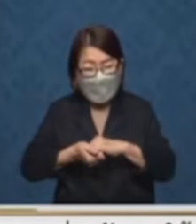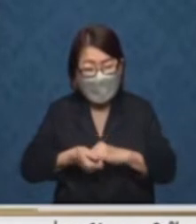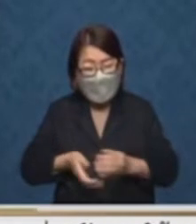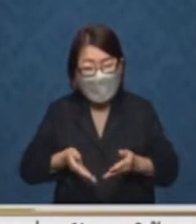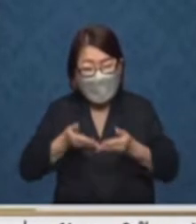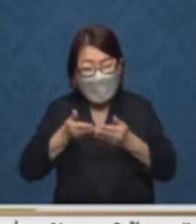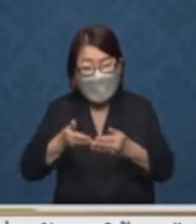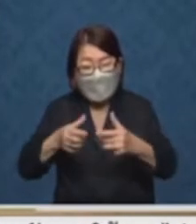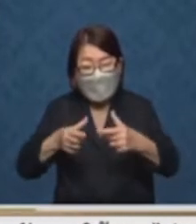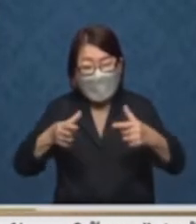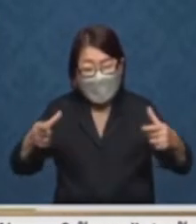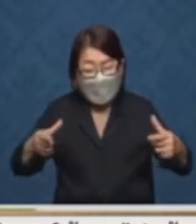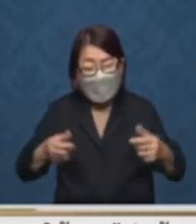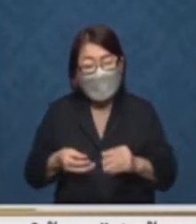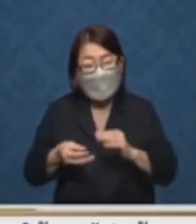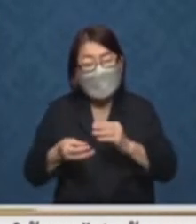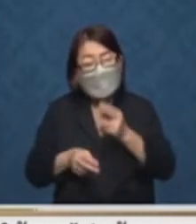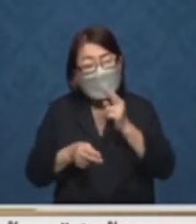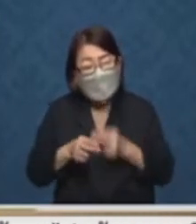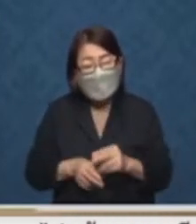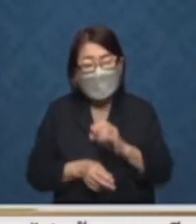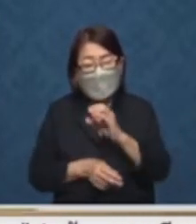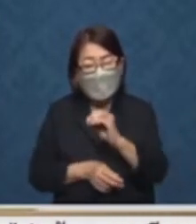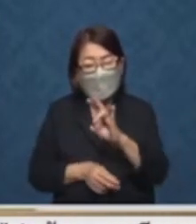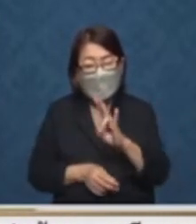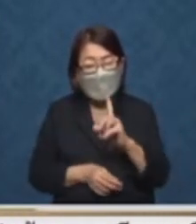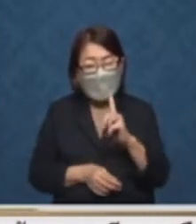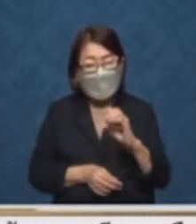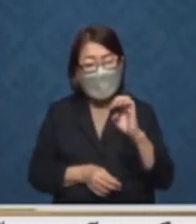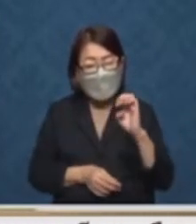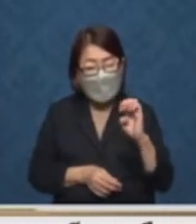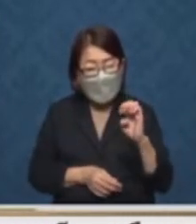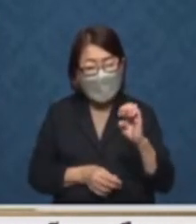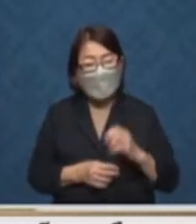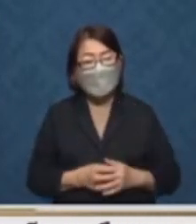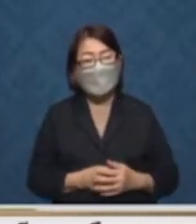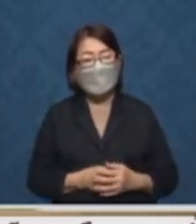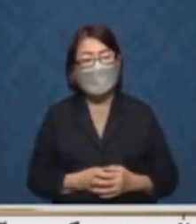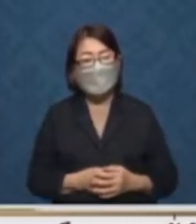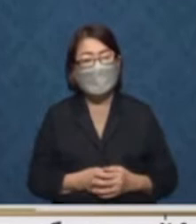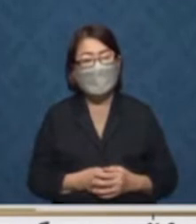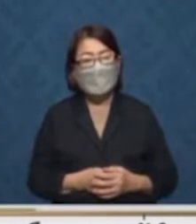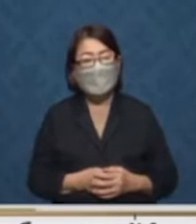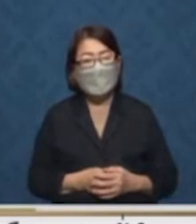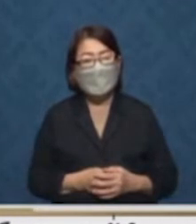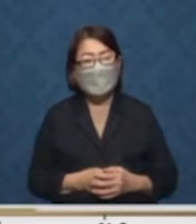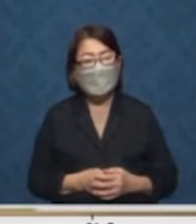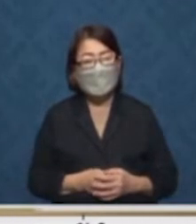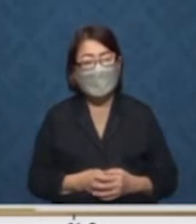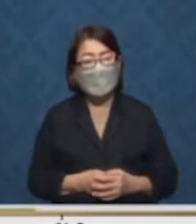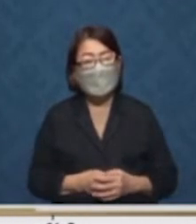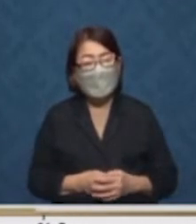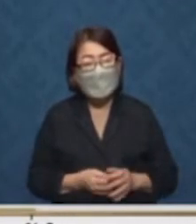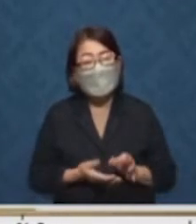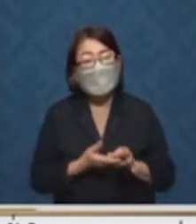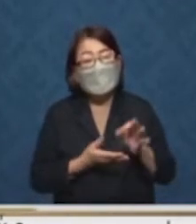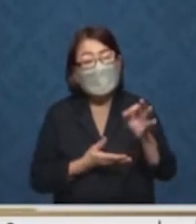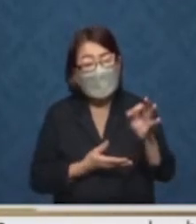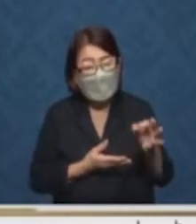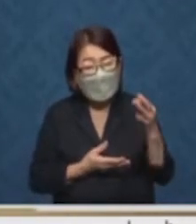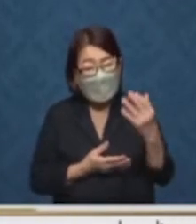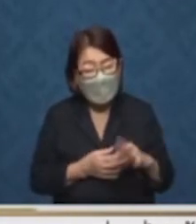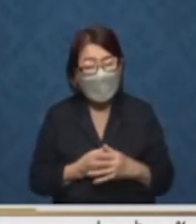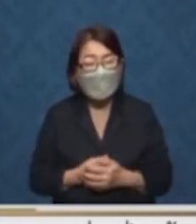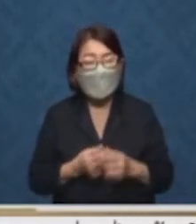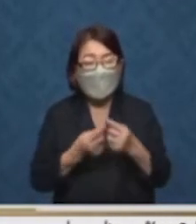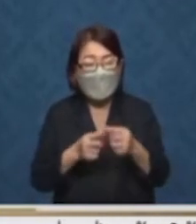ชนิดนะครับ 071E เรือชั้นฉางไปซานกับทางเซสซินไปแล้ว1ลำแต่เ